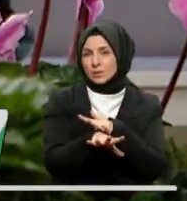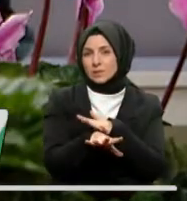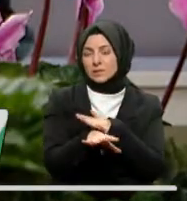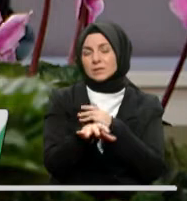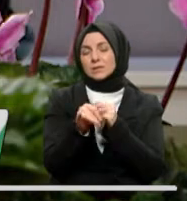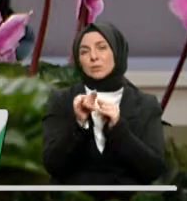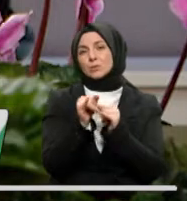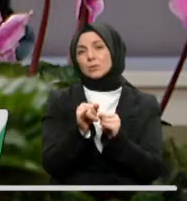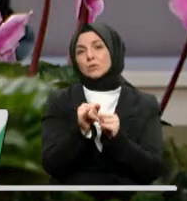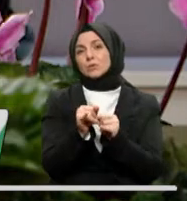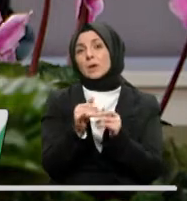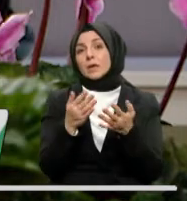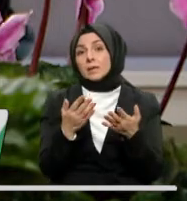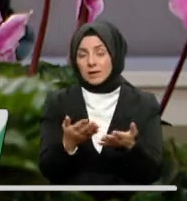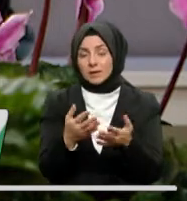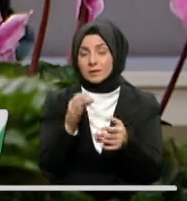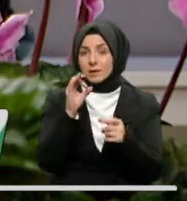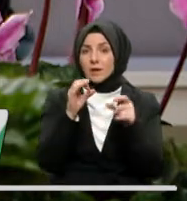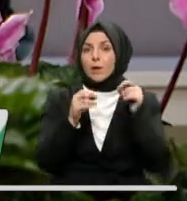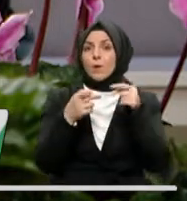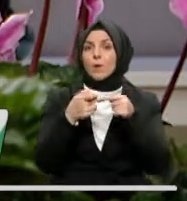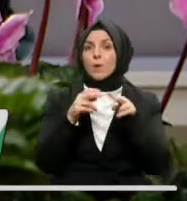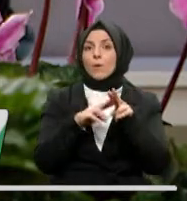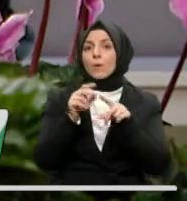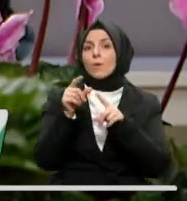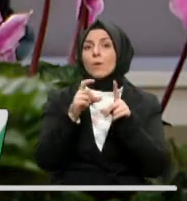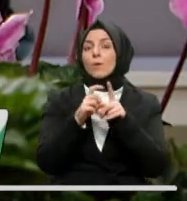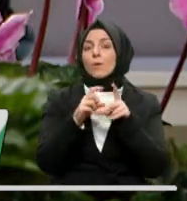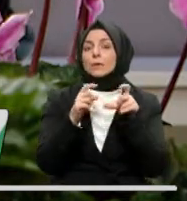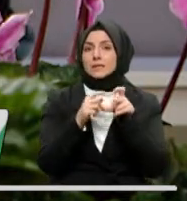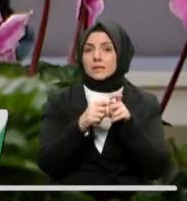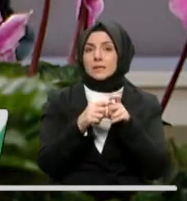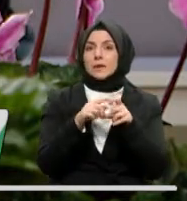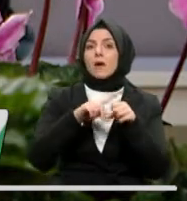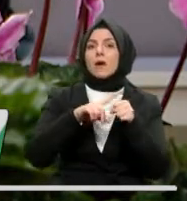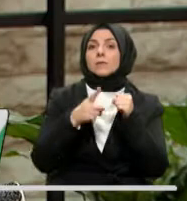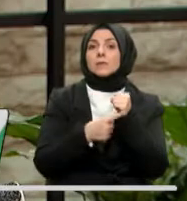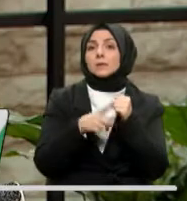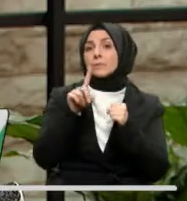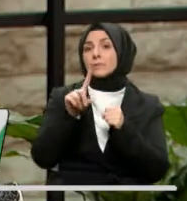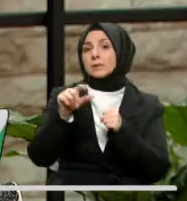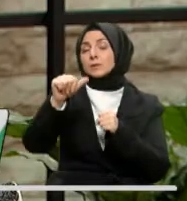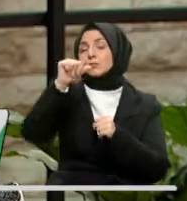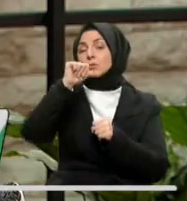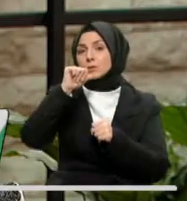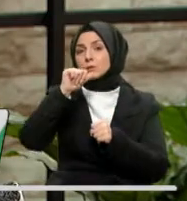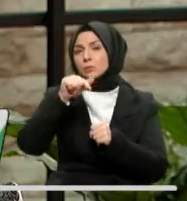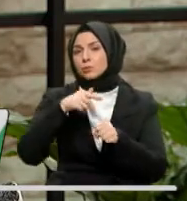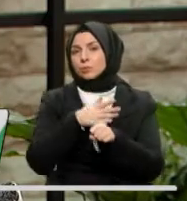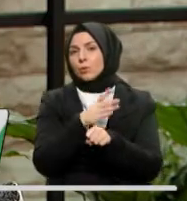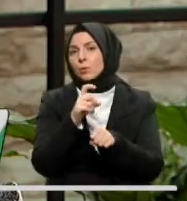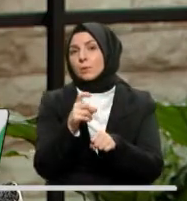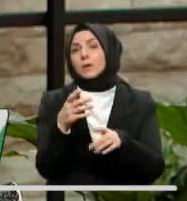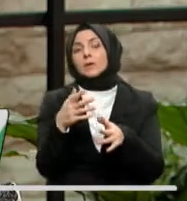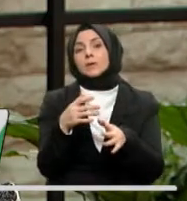Orkide haftada bir sulanır 15 güne yok zor ki denize bakacağız durumuna göre sonra YouTube kanalım var sosyal medya